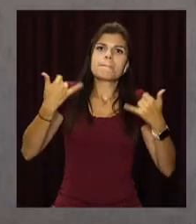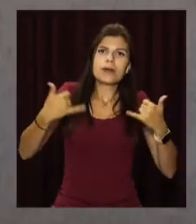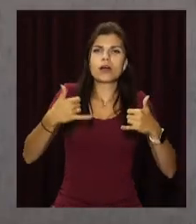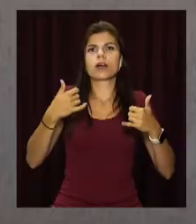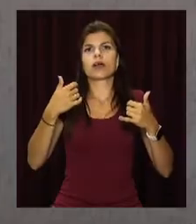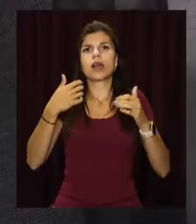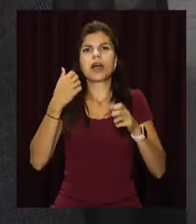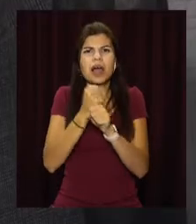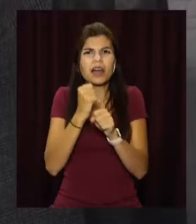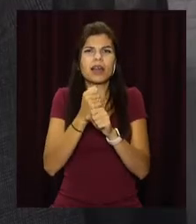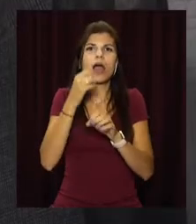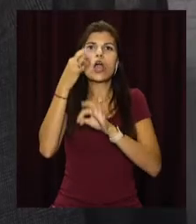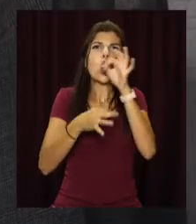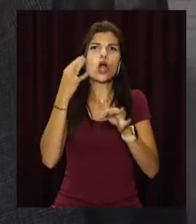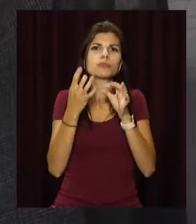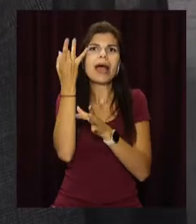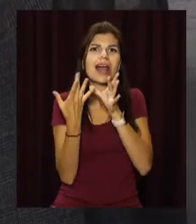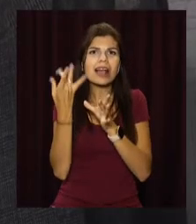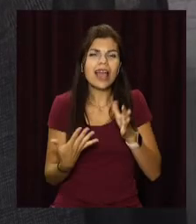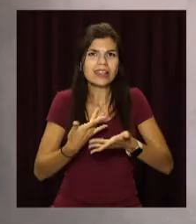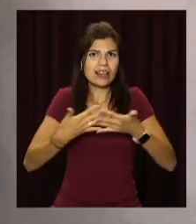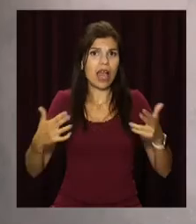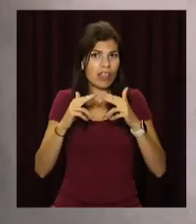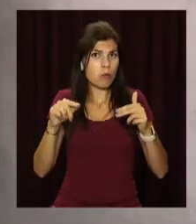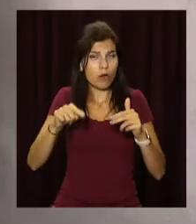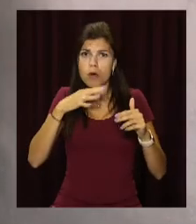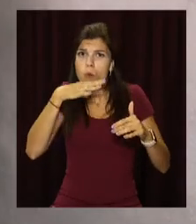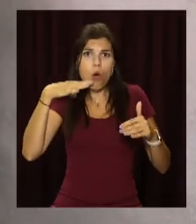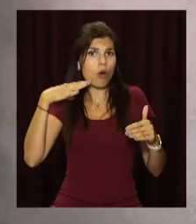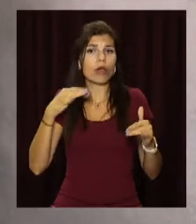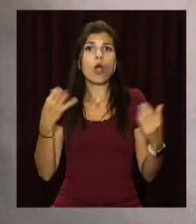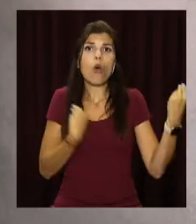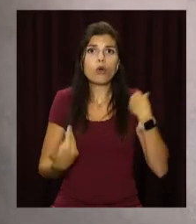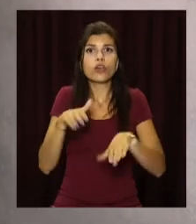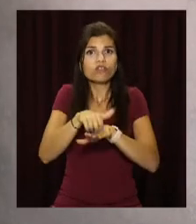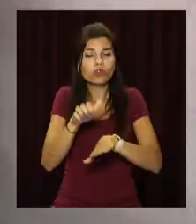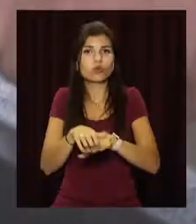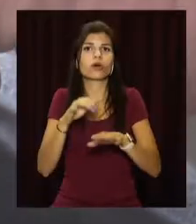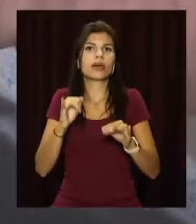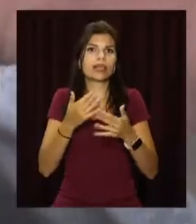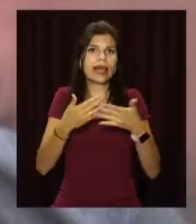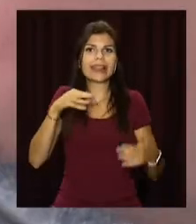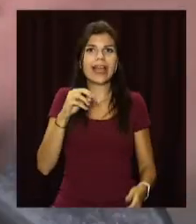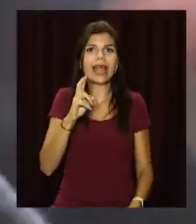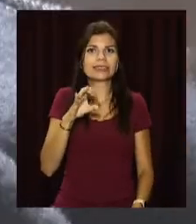гірничу видобувну та космічну галузі. Проте є потенціал і в виробництві одягу, взуття і текстилю.